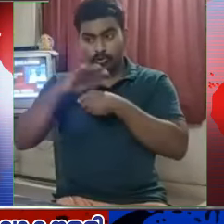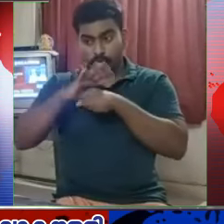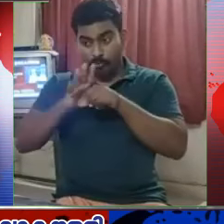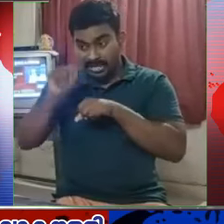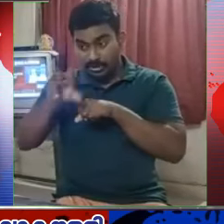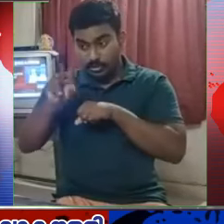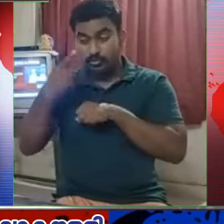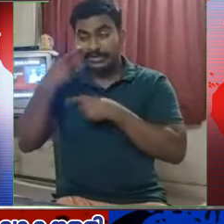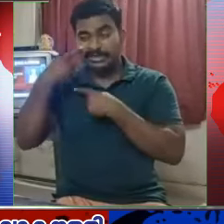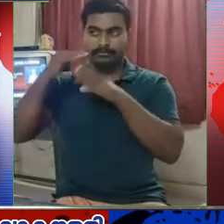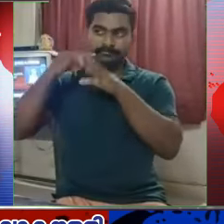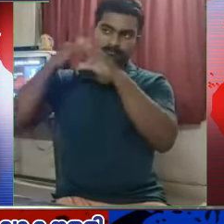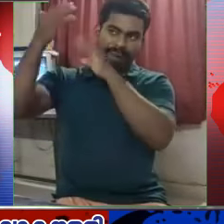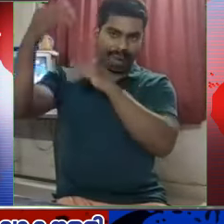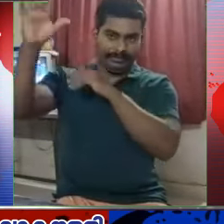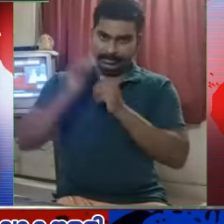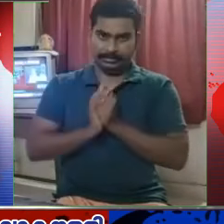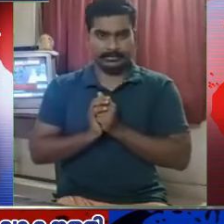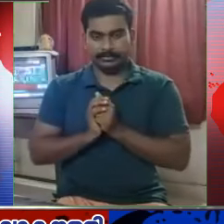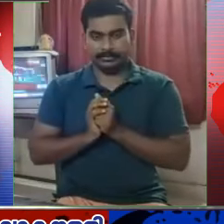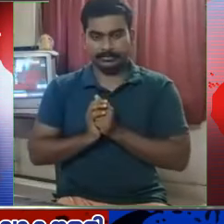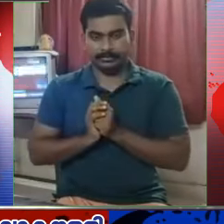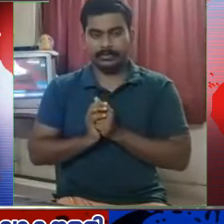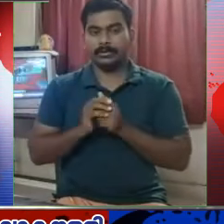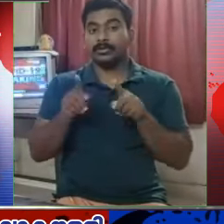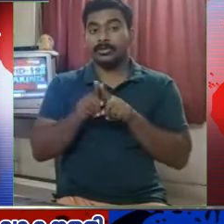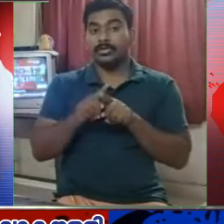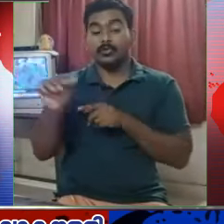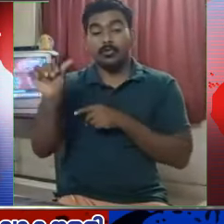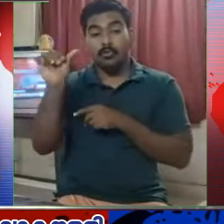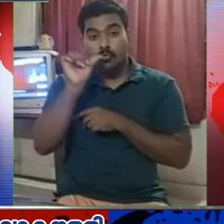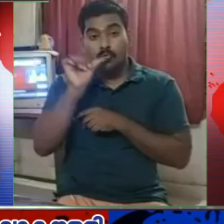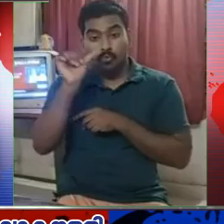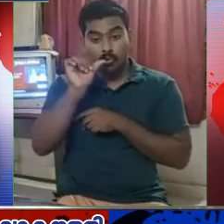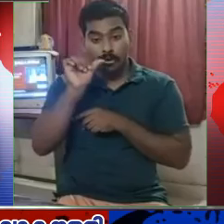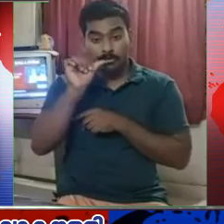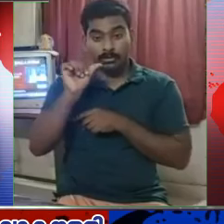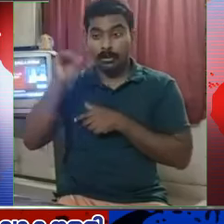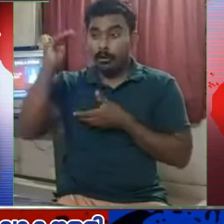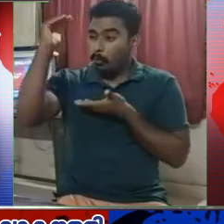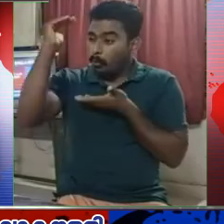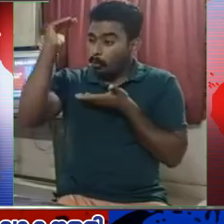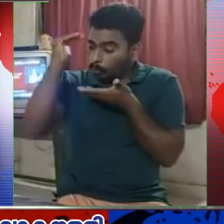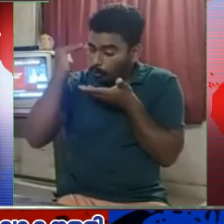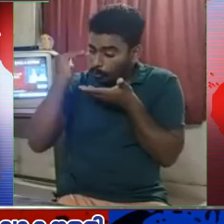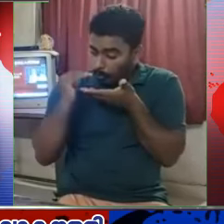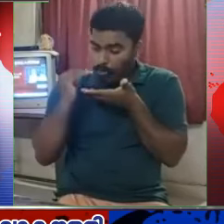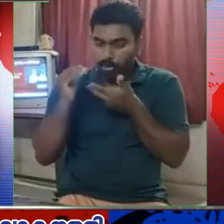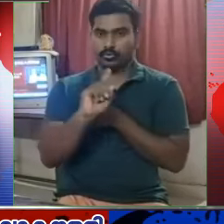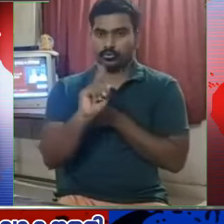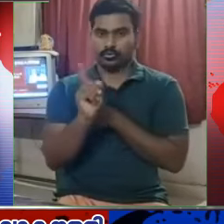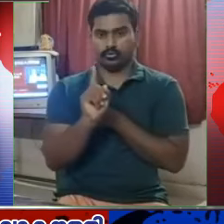തീരുമാനിച്ചിട്ടുള്ളത്. അപ്പോൾ അതിൻ്റെ മുന്നൊരുക്കം ഇപ്പം തന്നെ ആരംഭിക്കേണ്ടതാണ്.